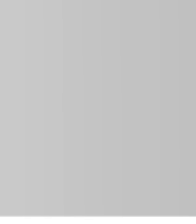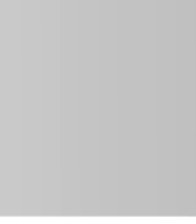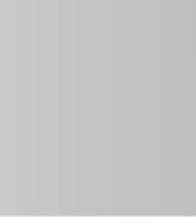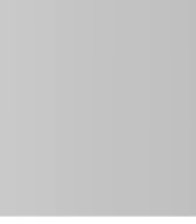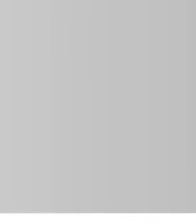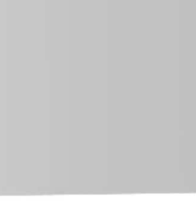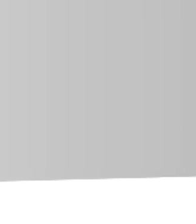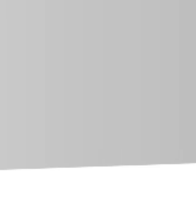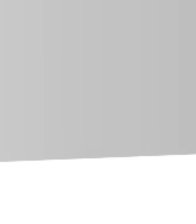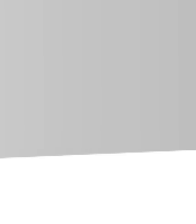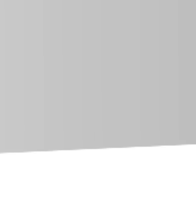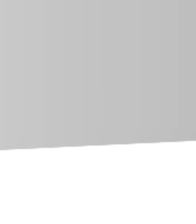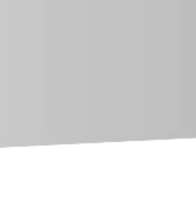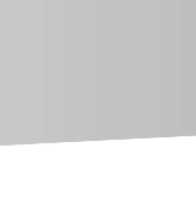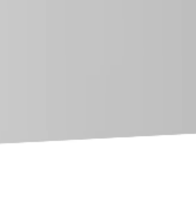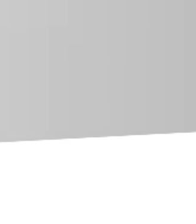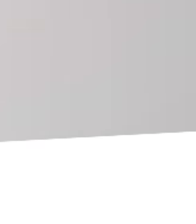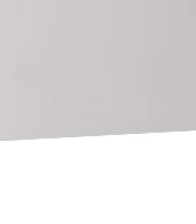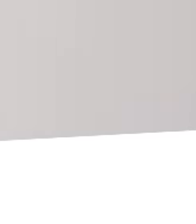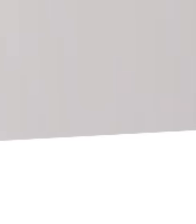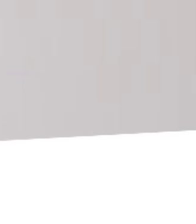คะอ